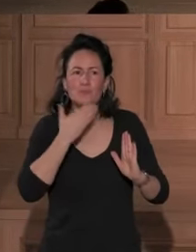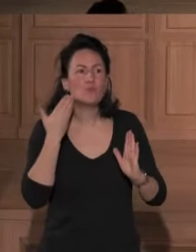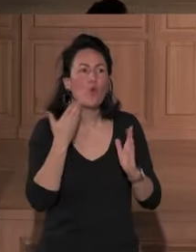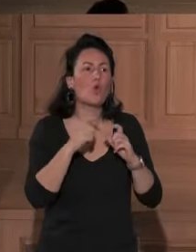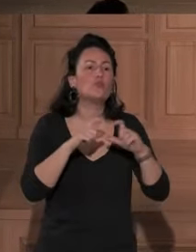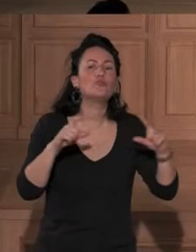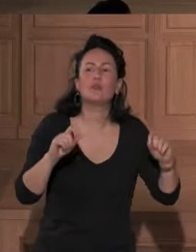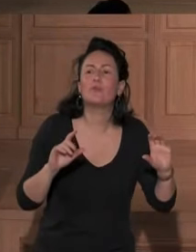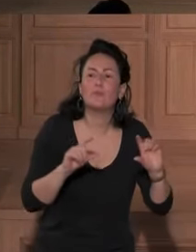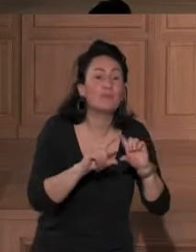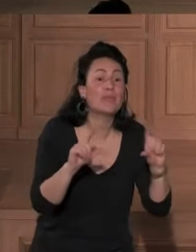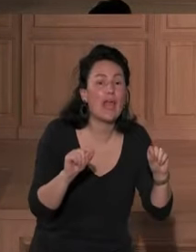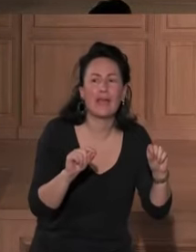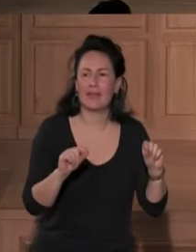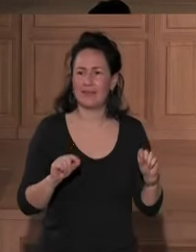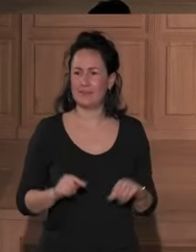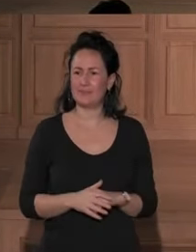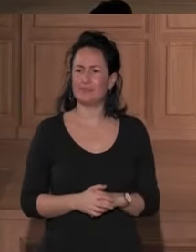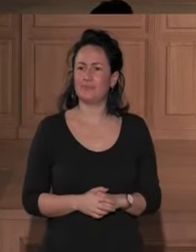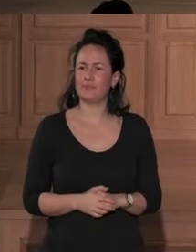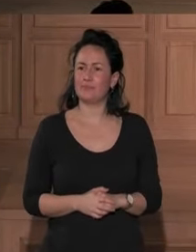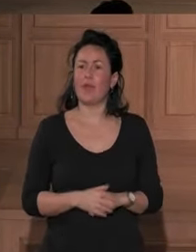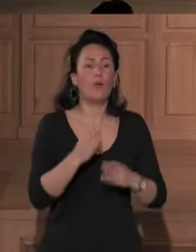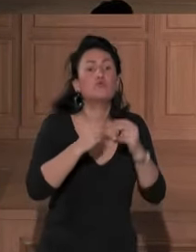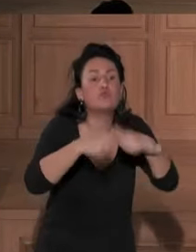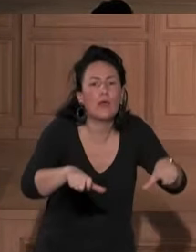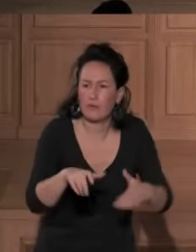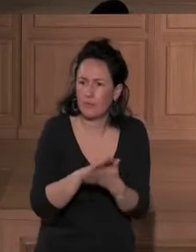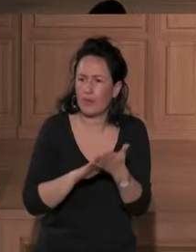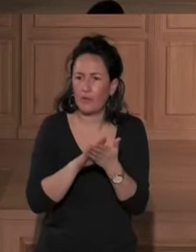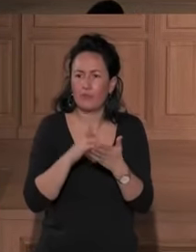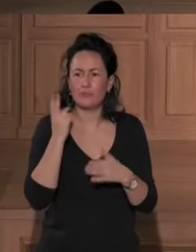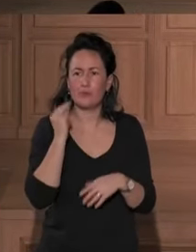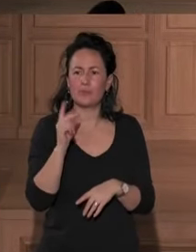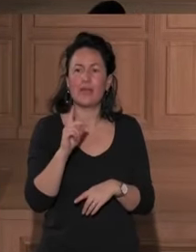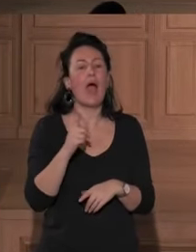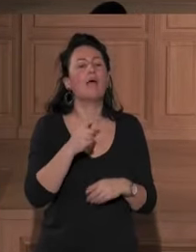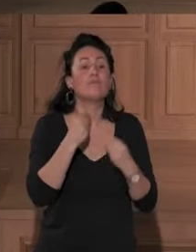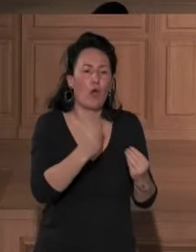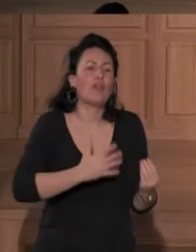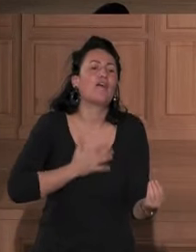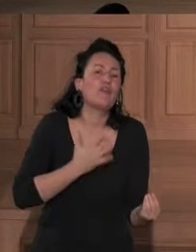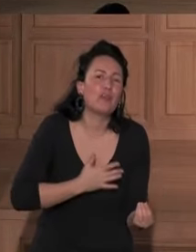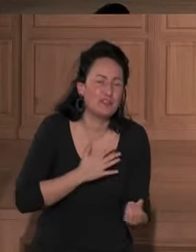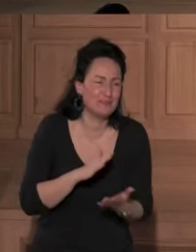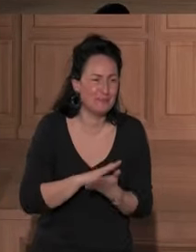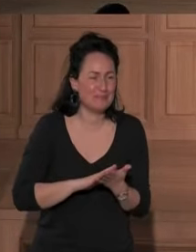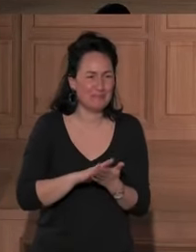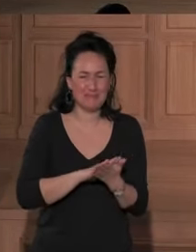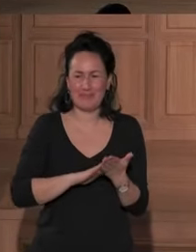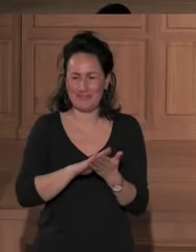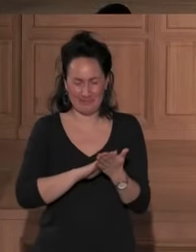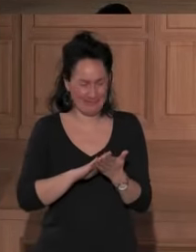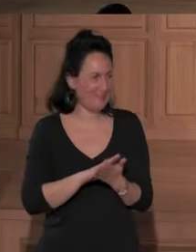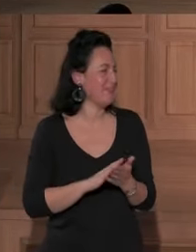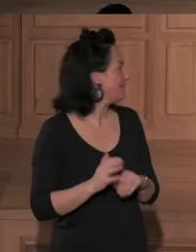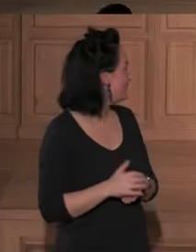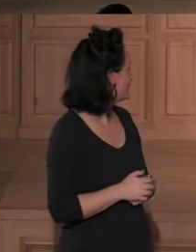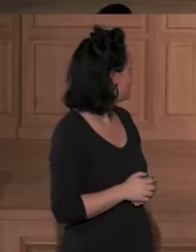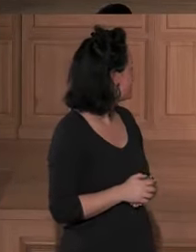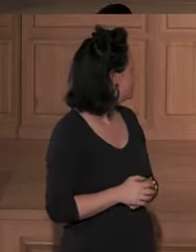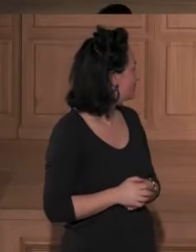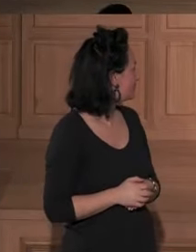c'est pour vous dans la salle, mais pour vous qui êtes sur l'écran, c'est tout simple. Sur le site de l'OCH par lequel vous êtes passé pour vous connecter, il y a un bouton rouge « Don ».